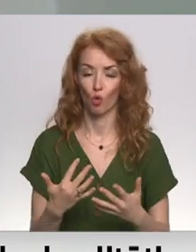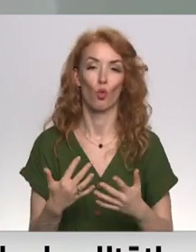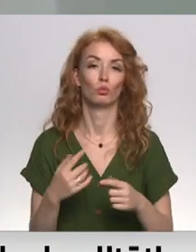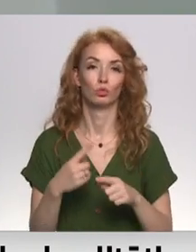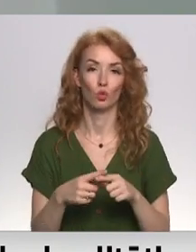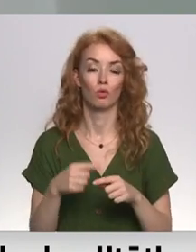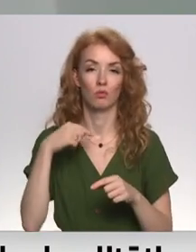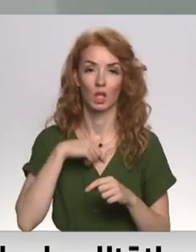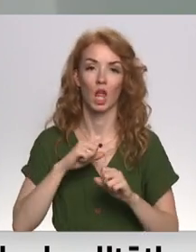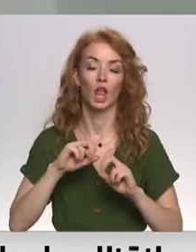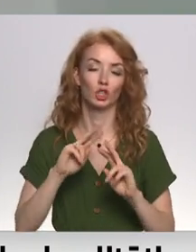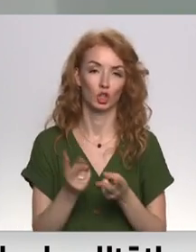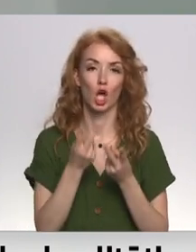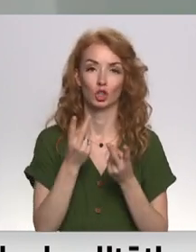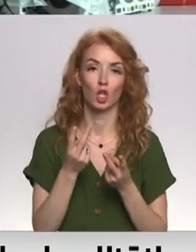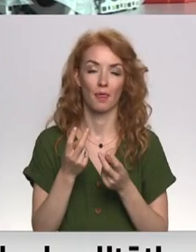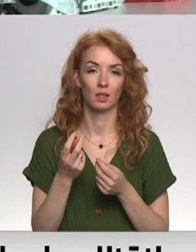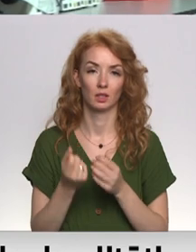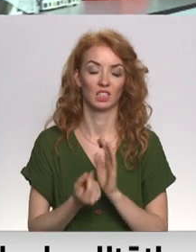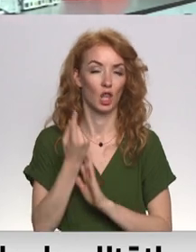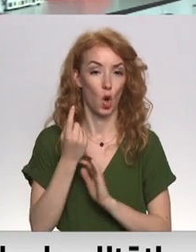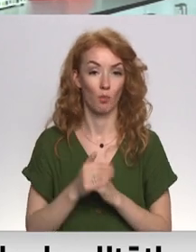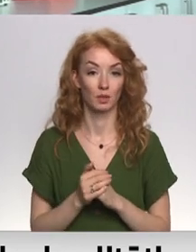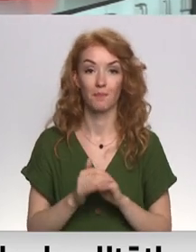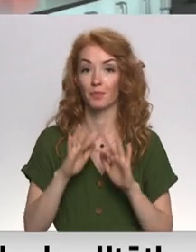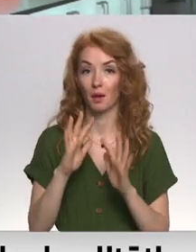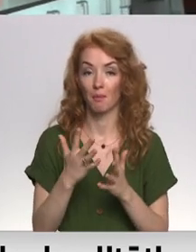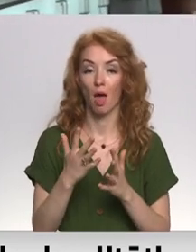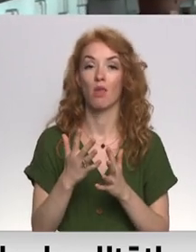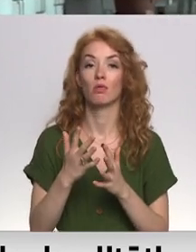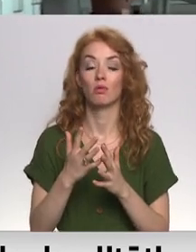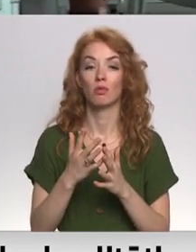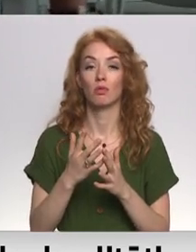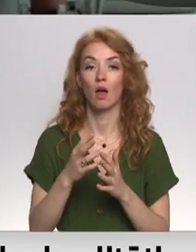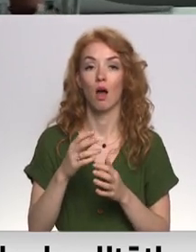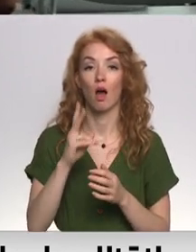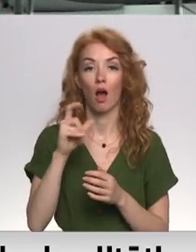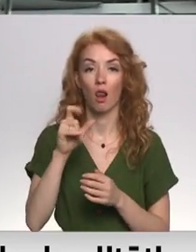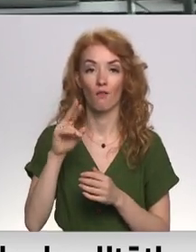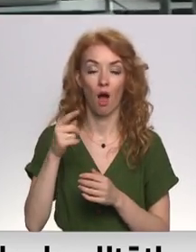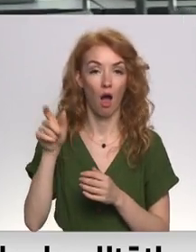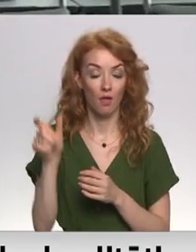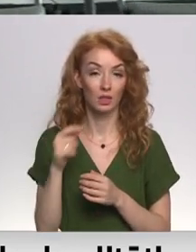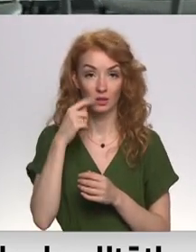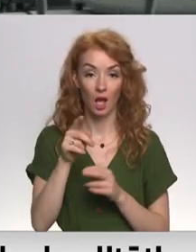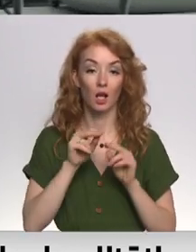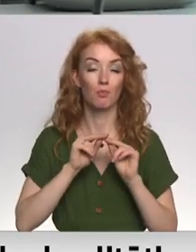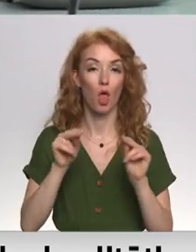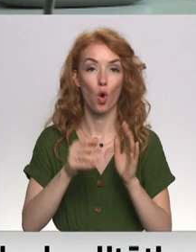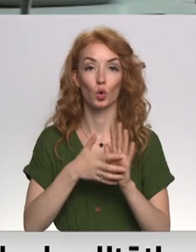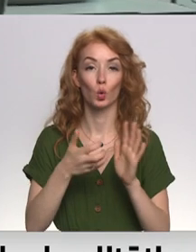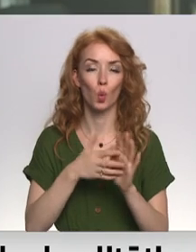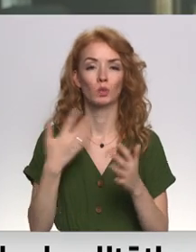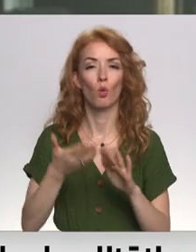šo izdegšanas sindromu. Savukārt, Rudolfs Kalvāns vēl norāda, ka pedagogu trūkums skolās ir gadiem